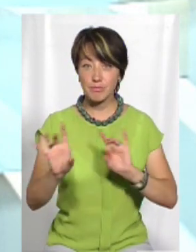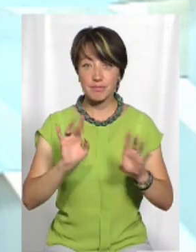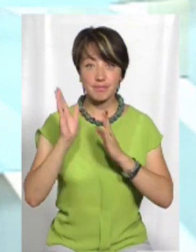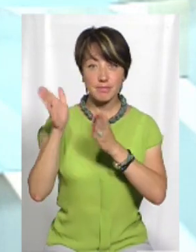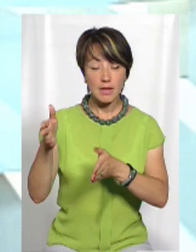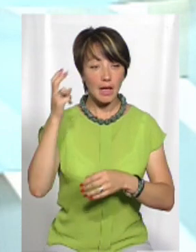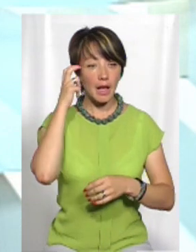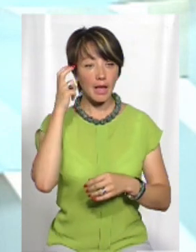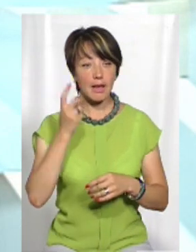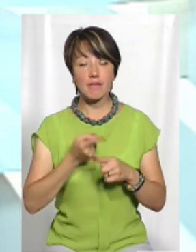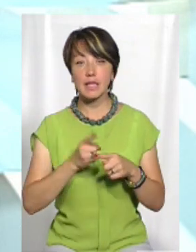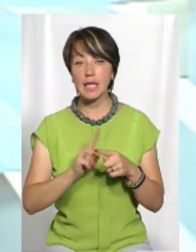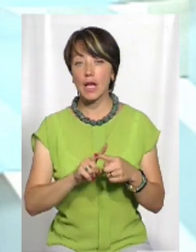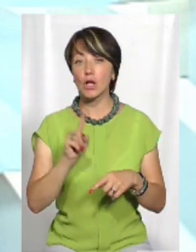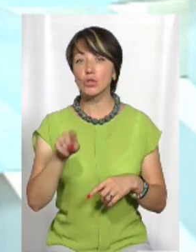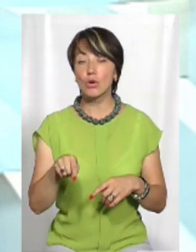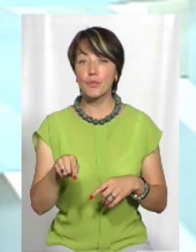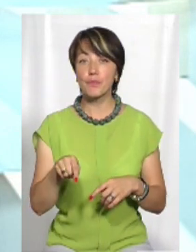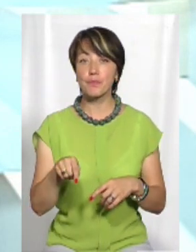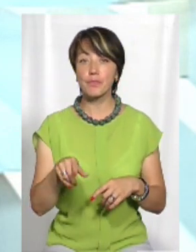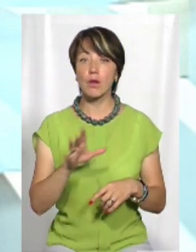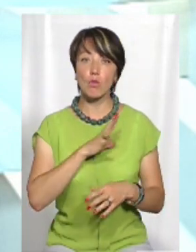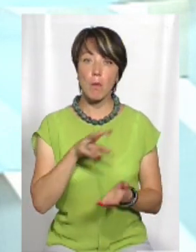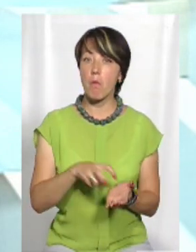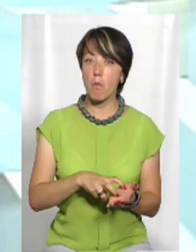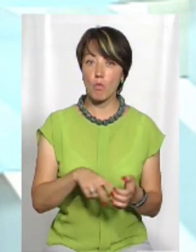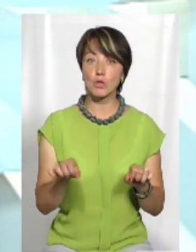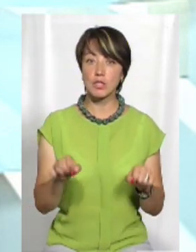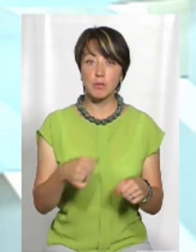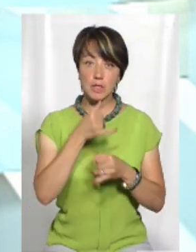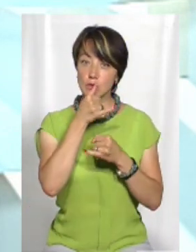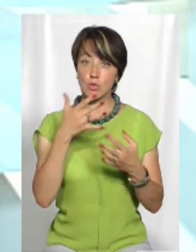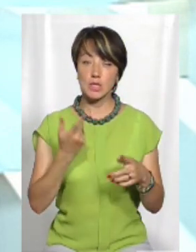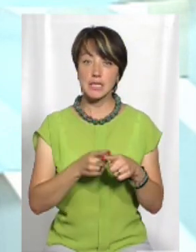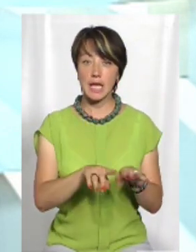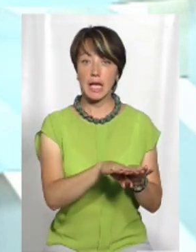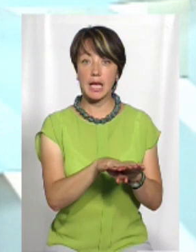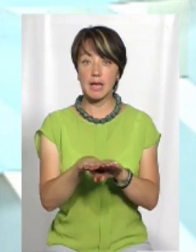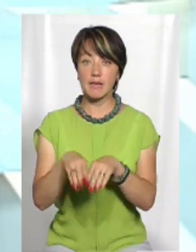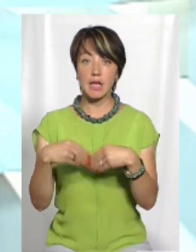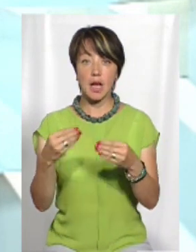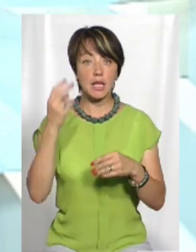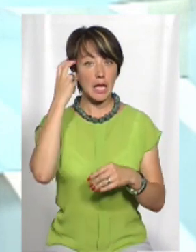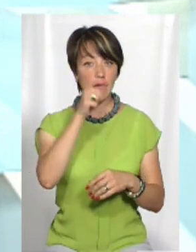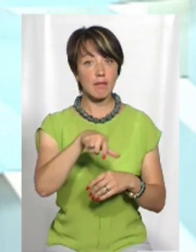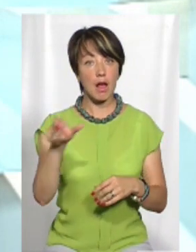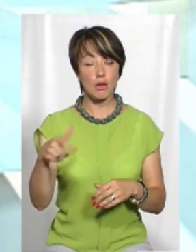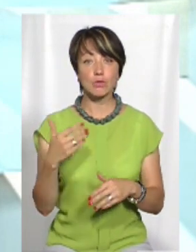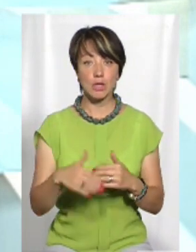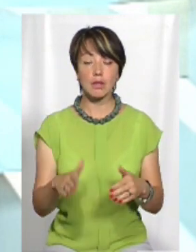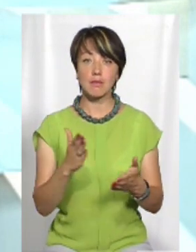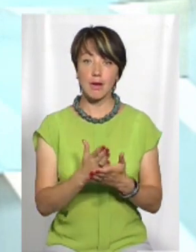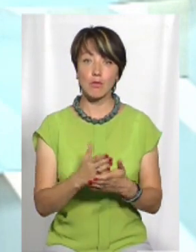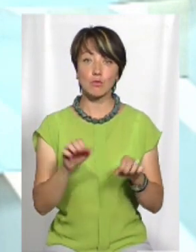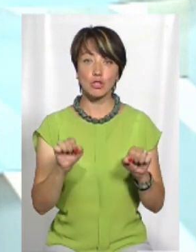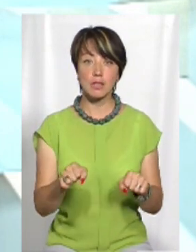Києвом, тому що теж, кажуть, ну, були побоювання, що, можливо, ми не зможемо цей рівень такий дати для київлян, які вже теж